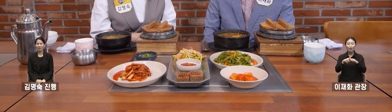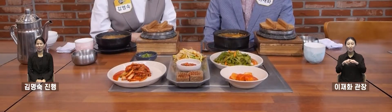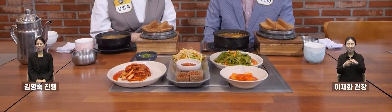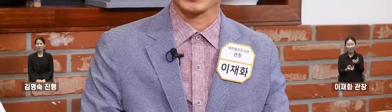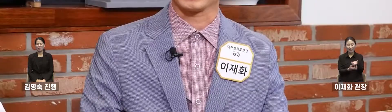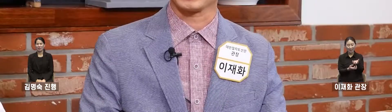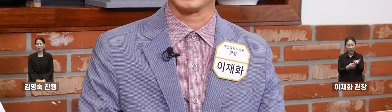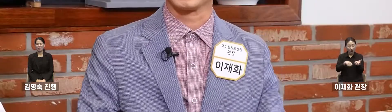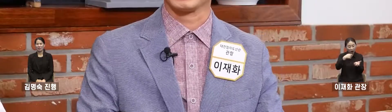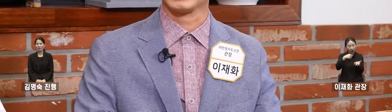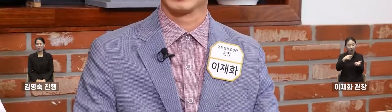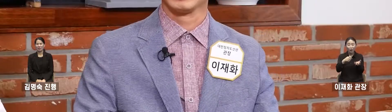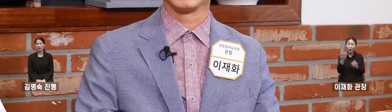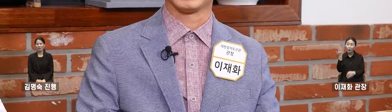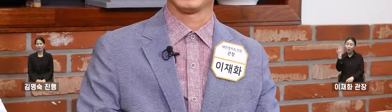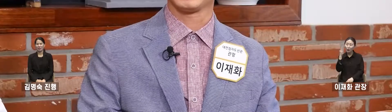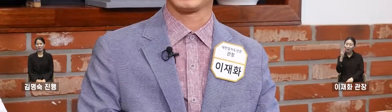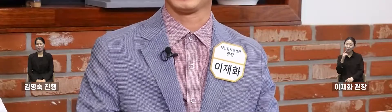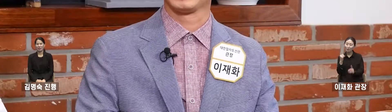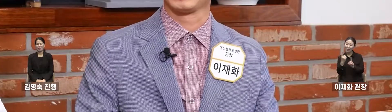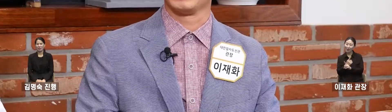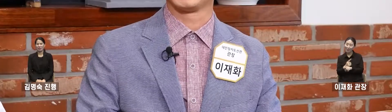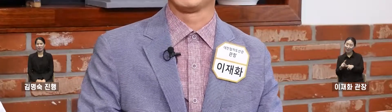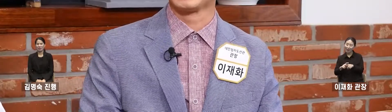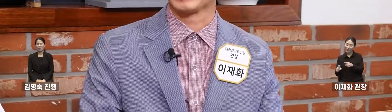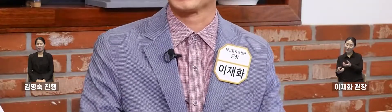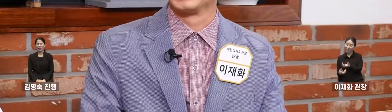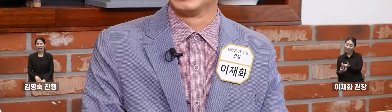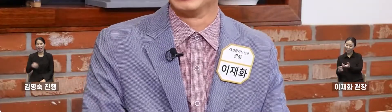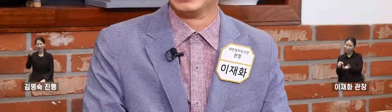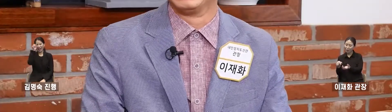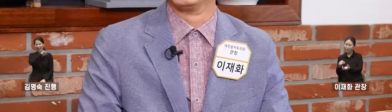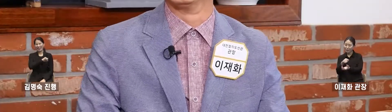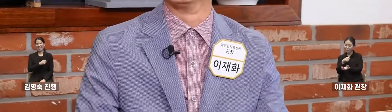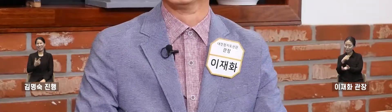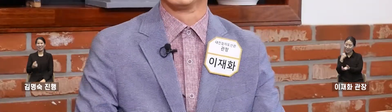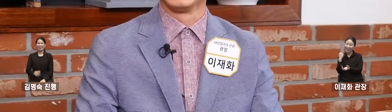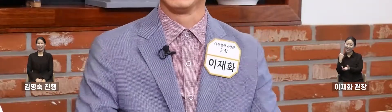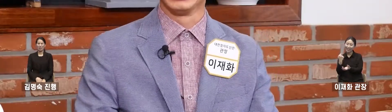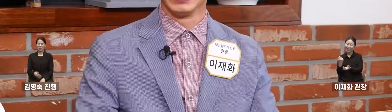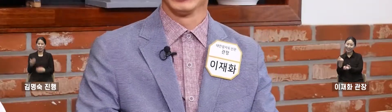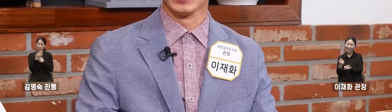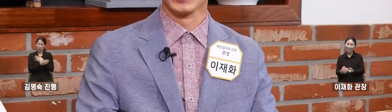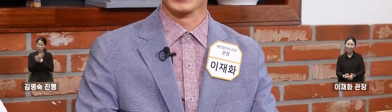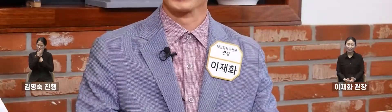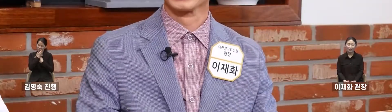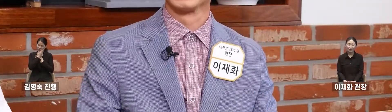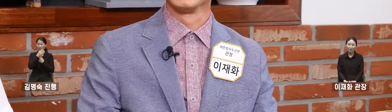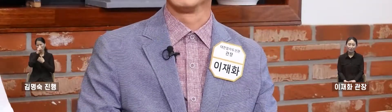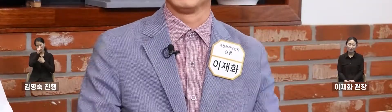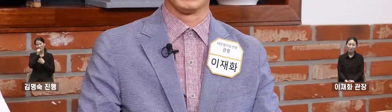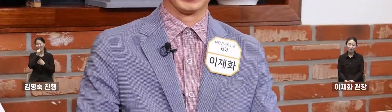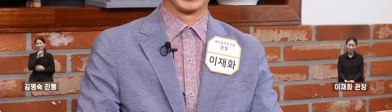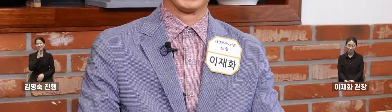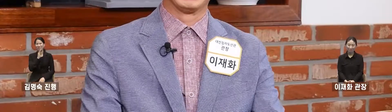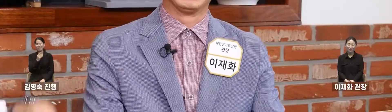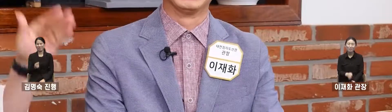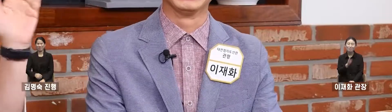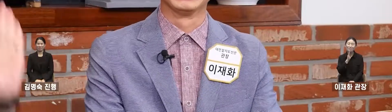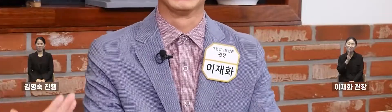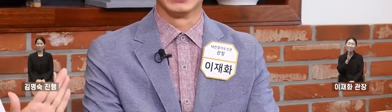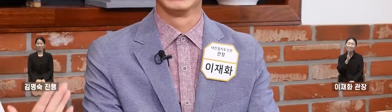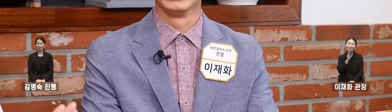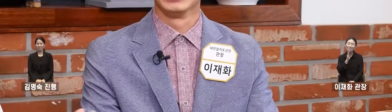먹었는데 네. 요즘 와서는 장어탕이 더 맛있는 것 같습니다. 몸에 좋은 거 아셔가지고.